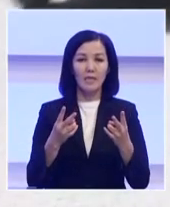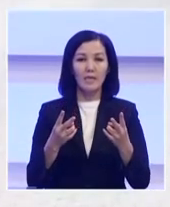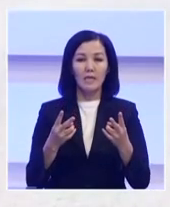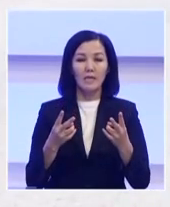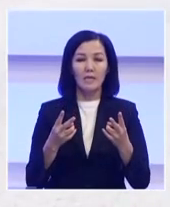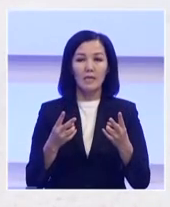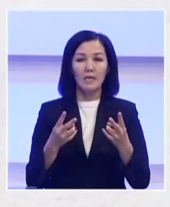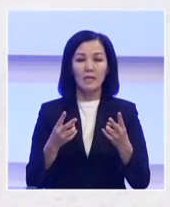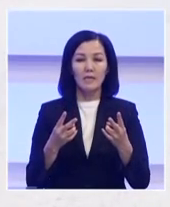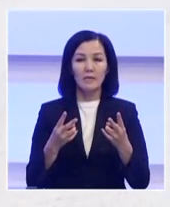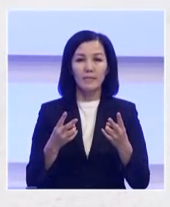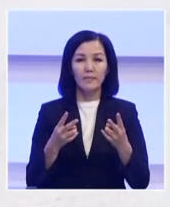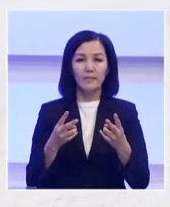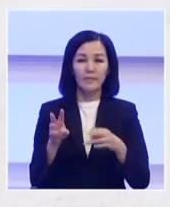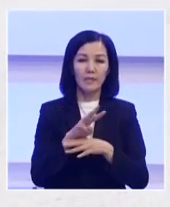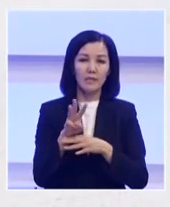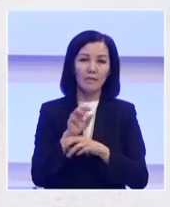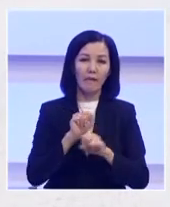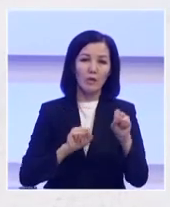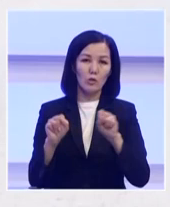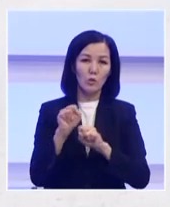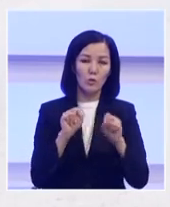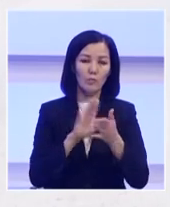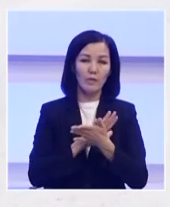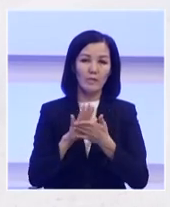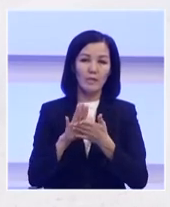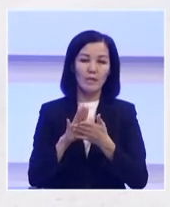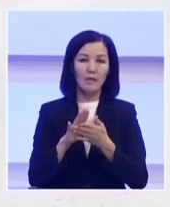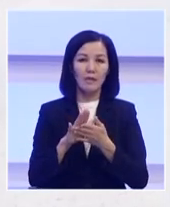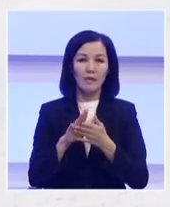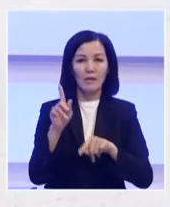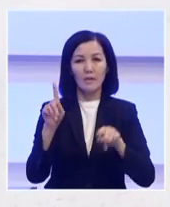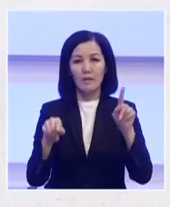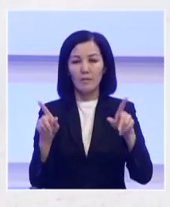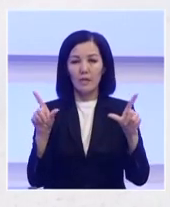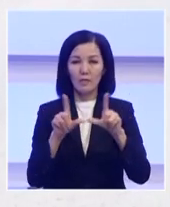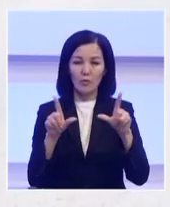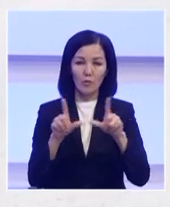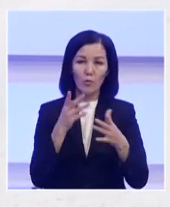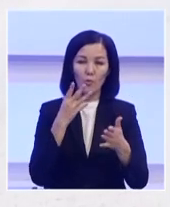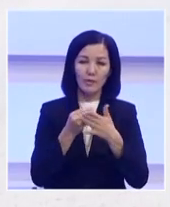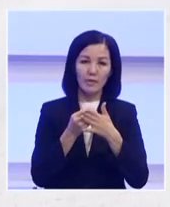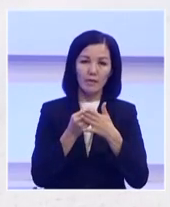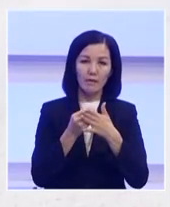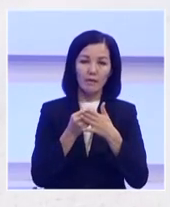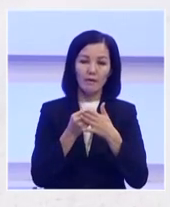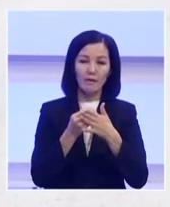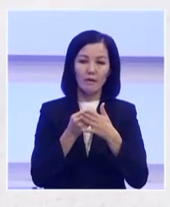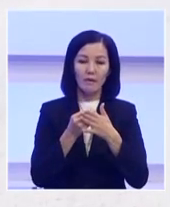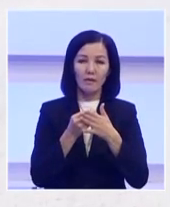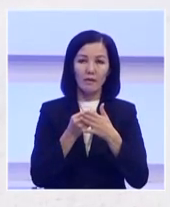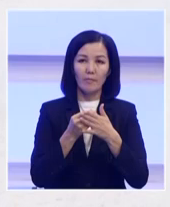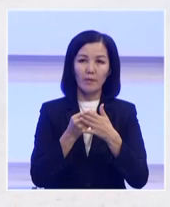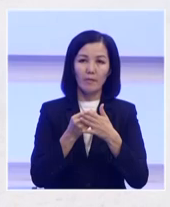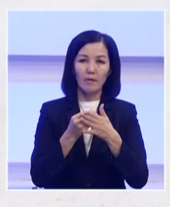келіп территорияларын дезинфекция жасайды, бірақ әлде жаңа бір-екі сауда орындарында өздерінің жаңа автомаксын жоқтығы